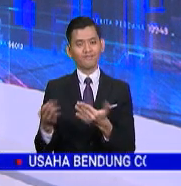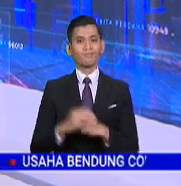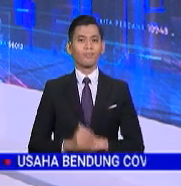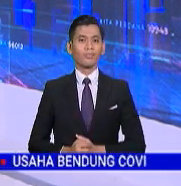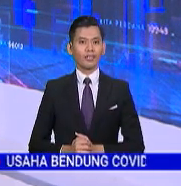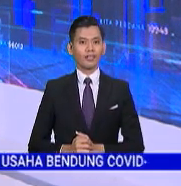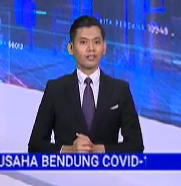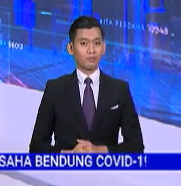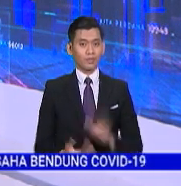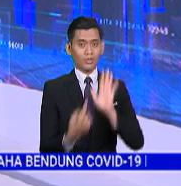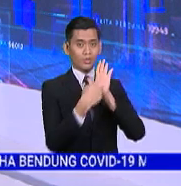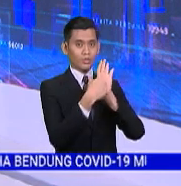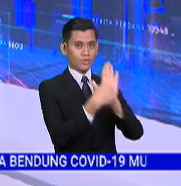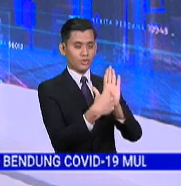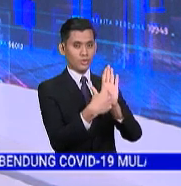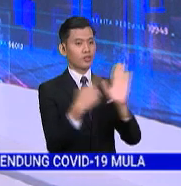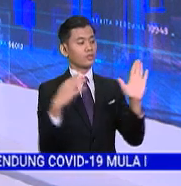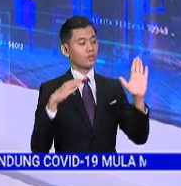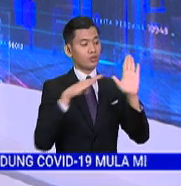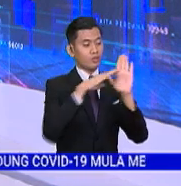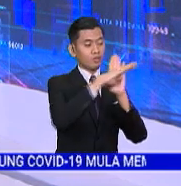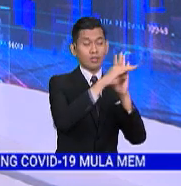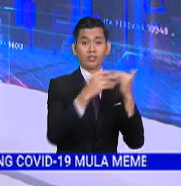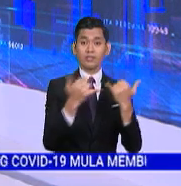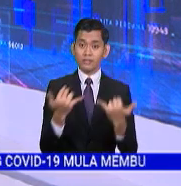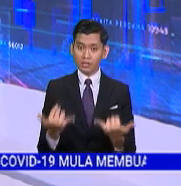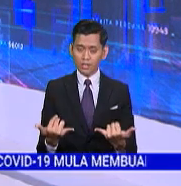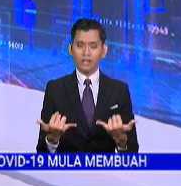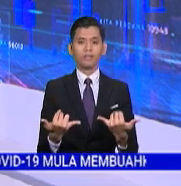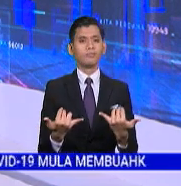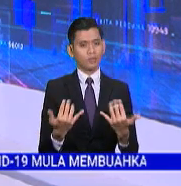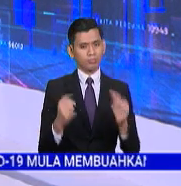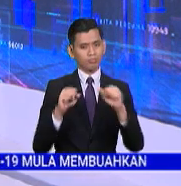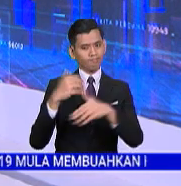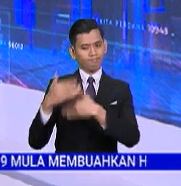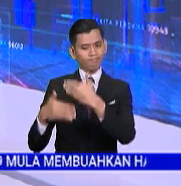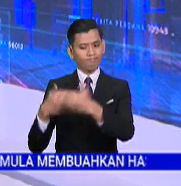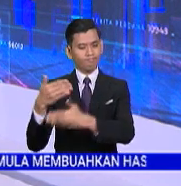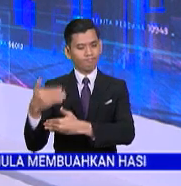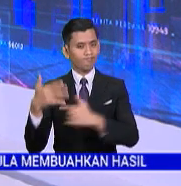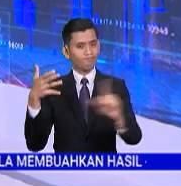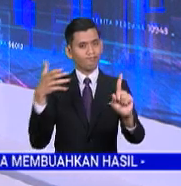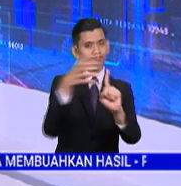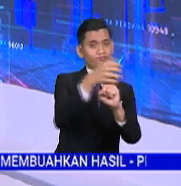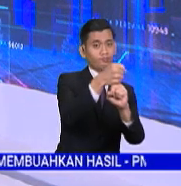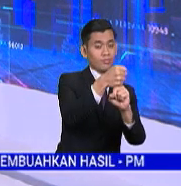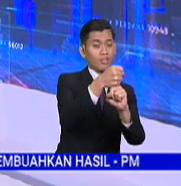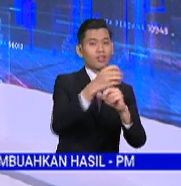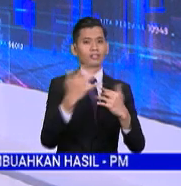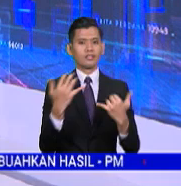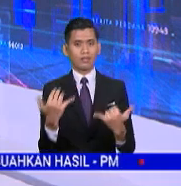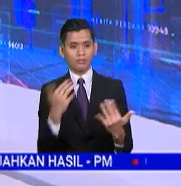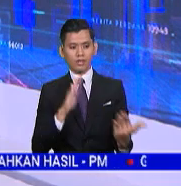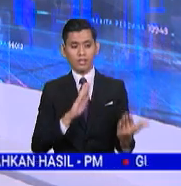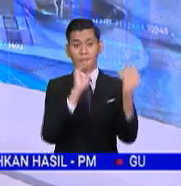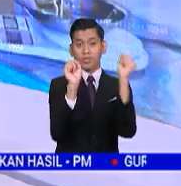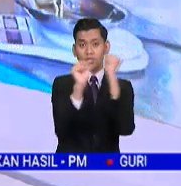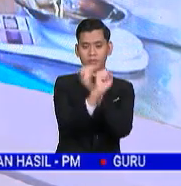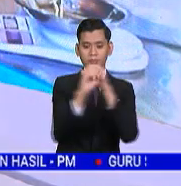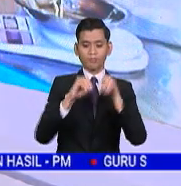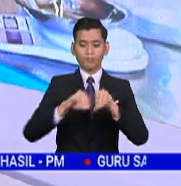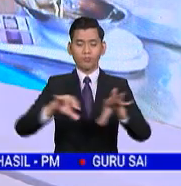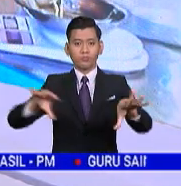Ia berlandaskan perkembangan unjuran semasa yang kini semakin menghampiri sasaran. Meskipun berdepan cabaran